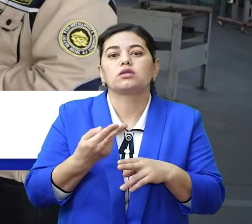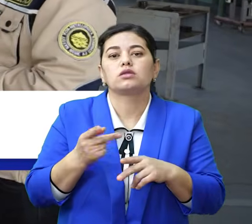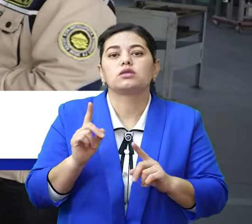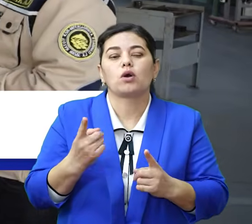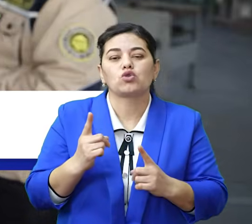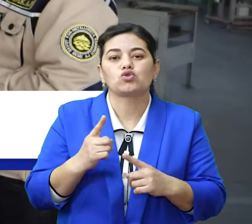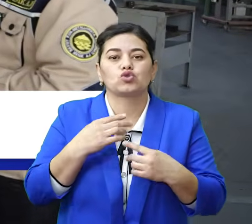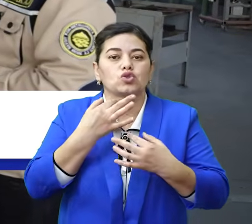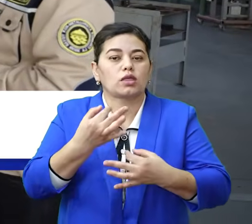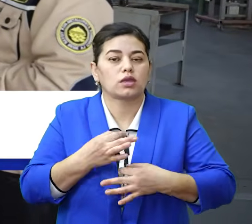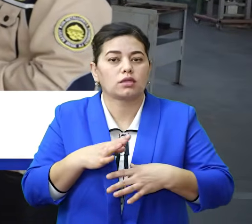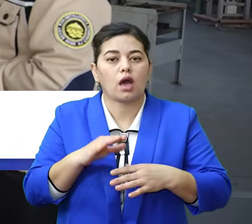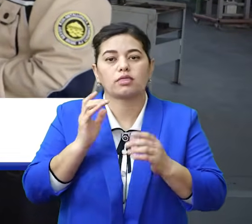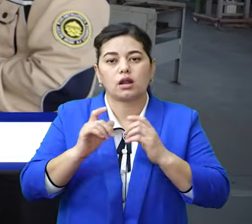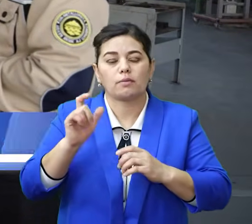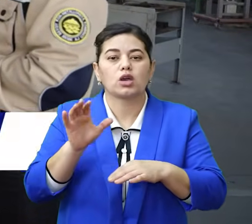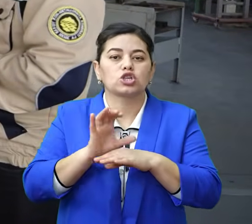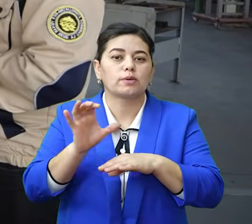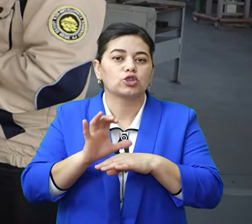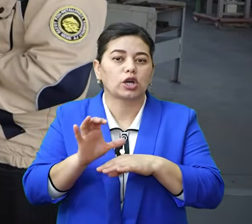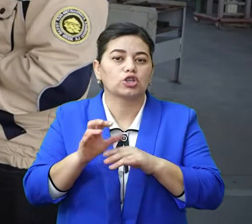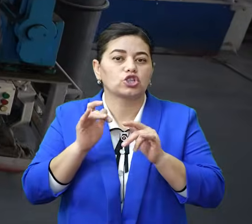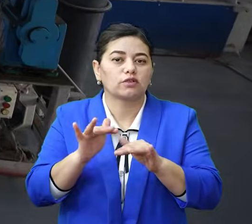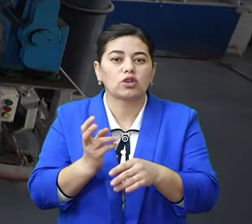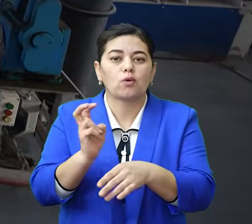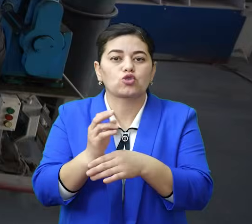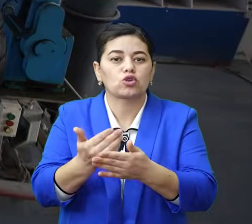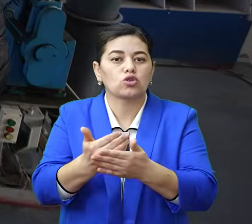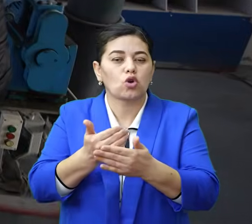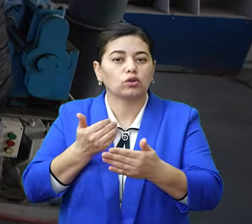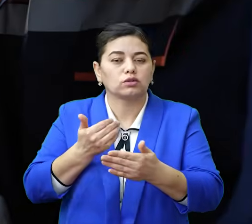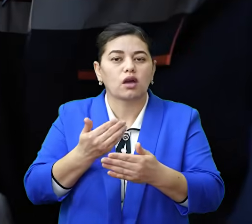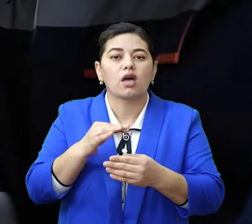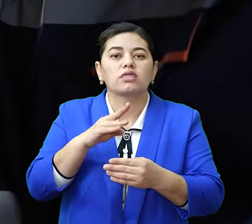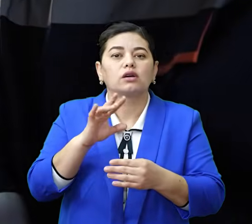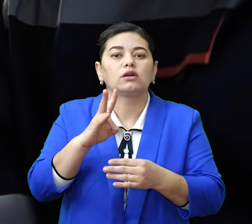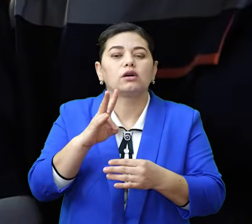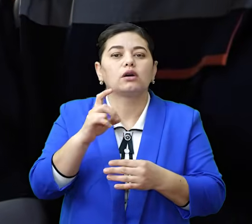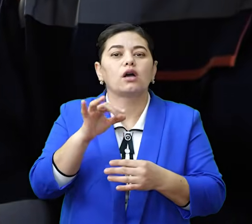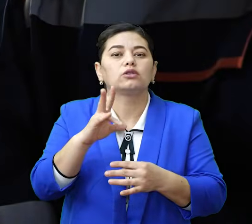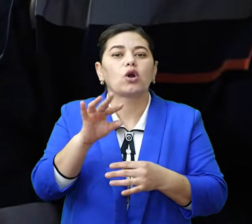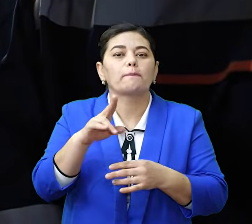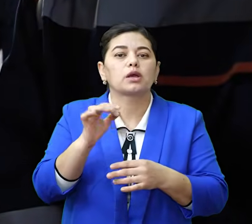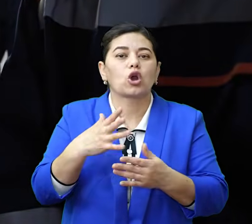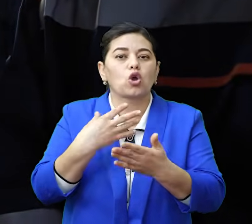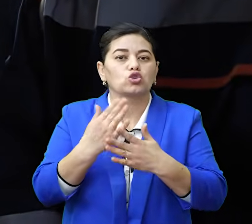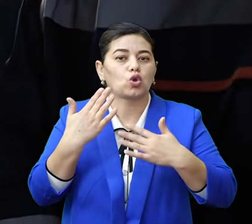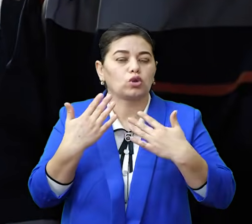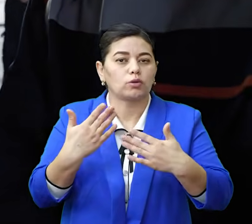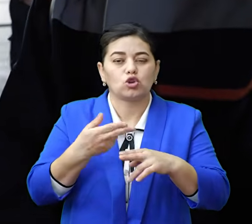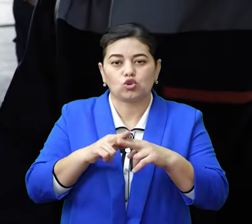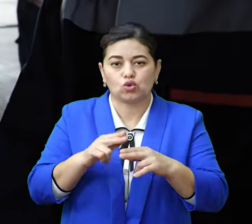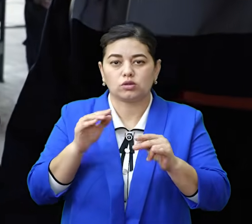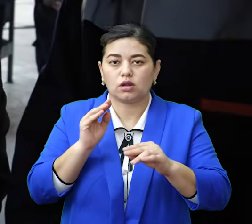deganingizda, talaba ishlab chiqarishga borishdan oldin texnoparkda o'z qo'li bilan shu